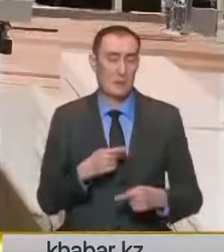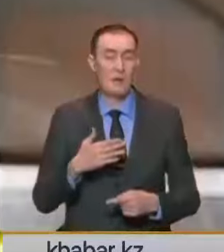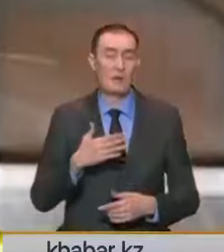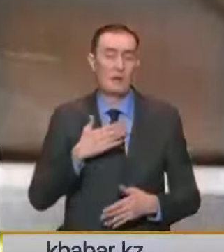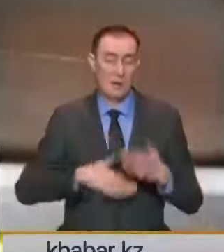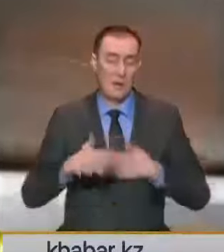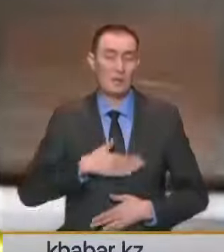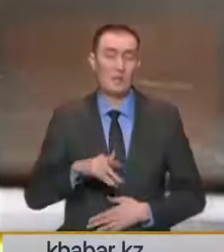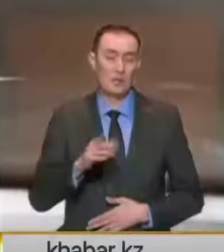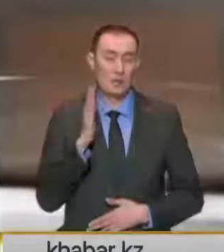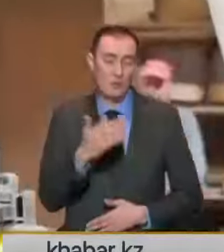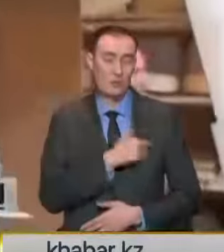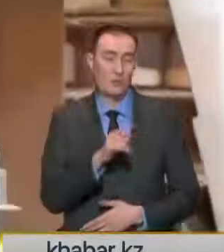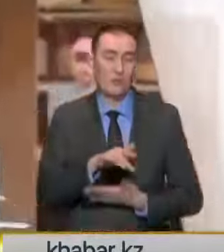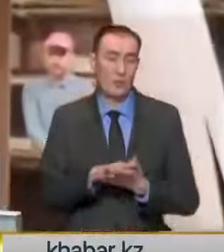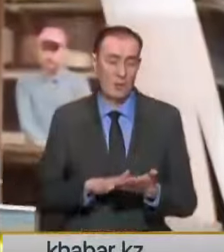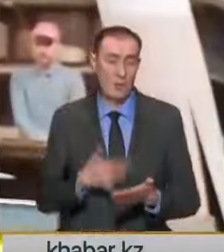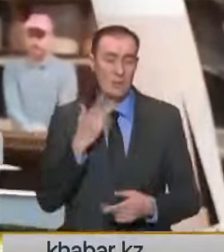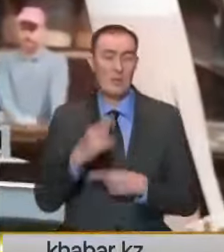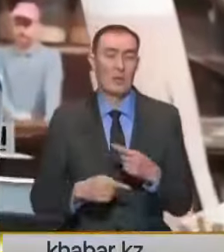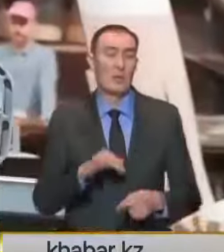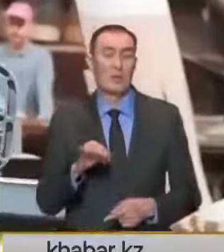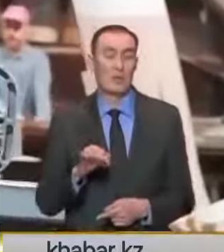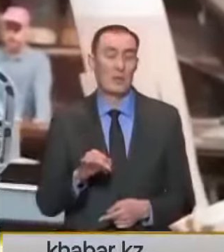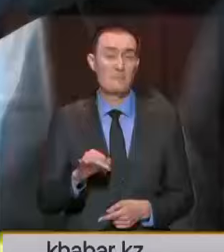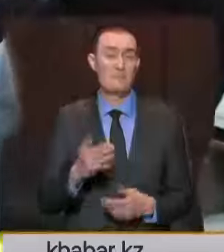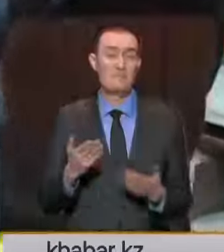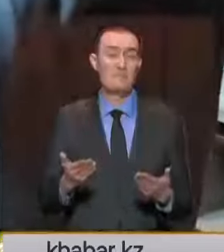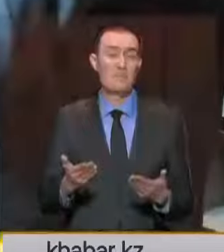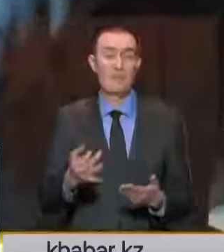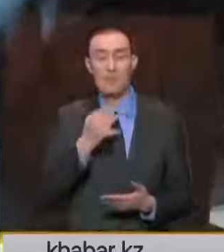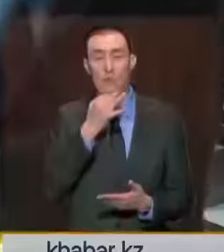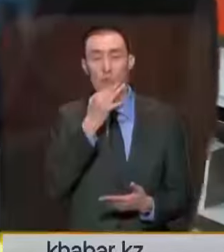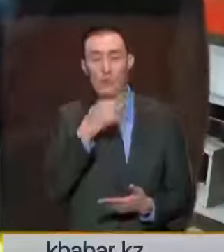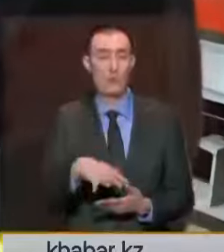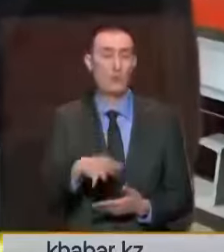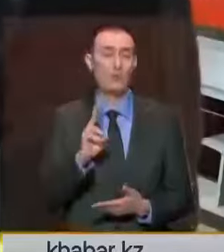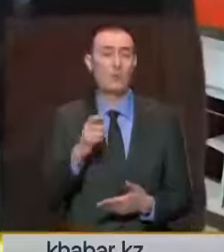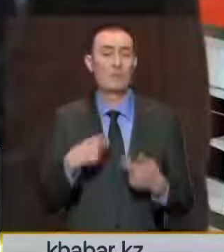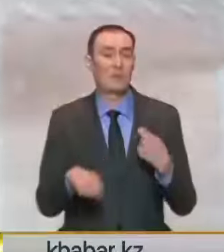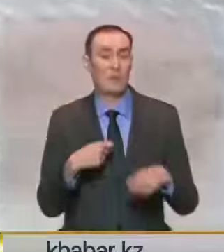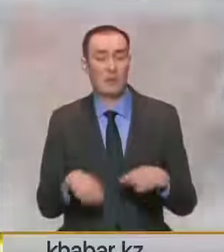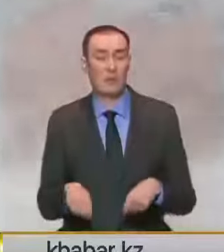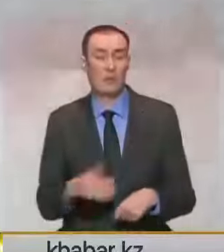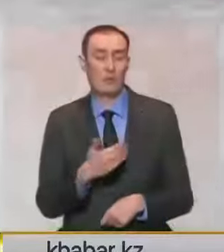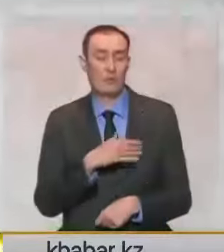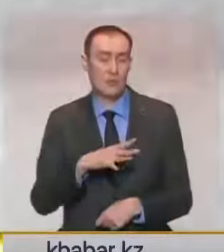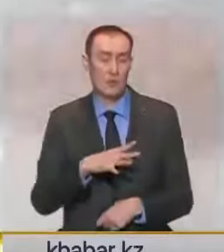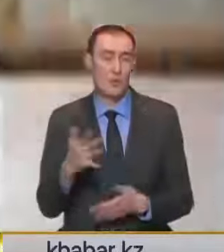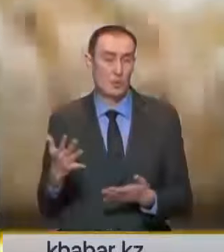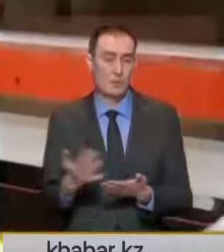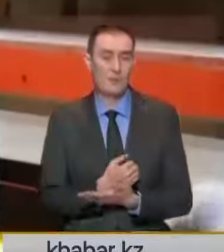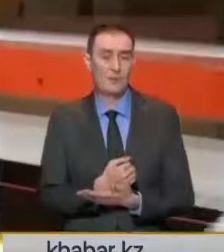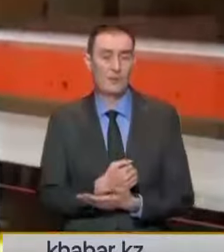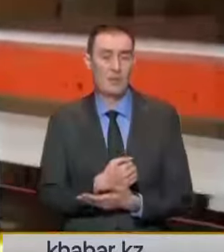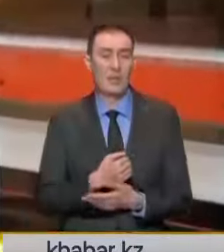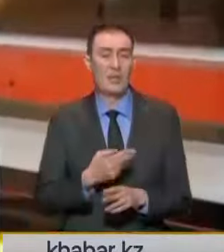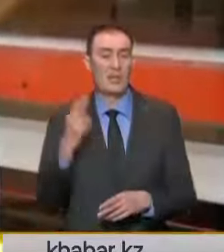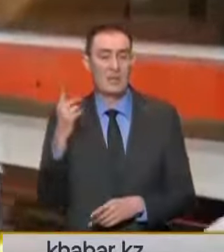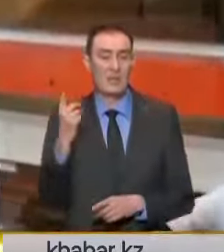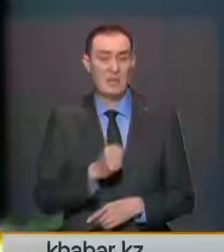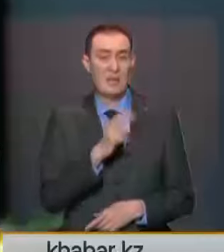этому и хотим, чтобы это продолжалось. И я думаю, любому, да, то есть предпринимателю, который хочет стать успешным, Каспий-Жума